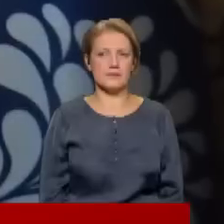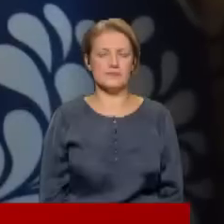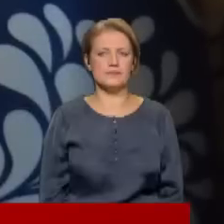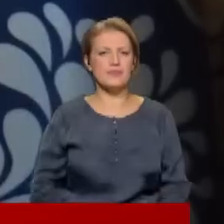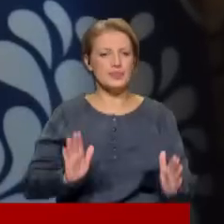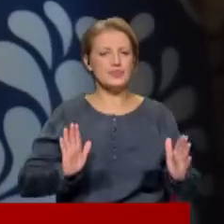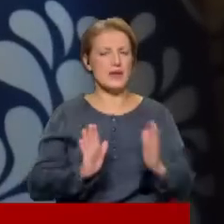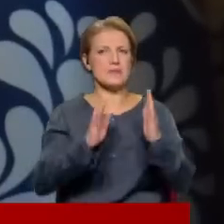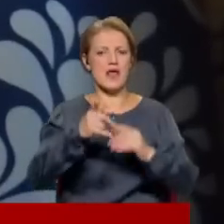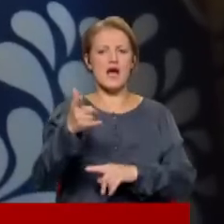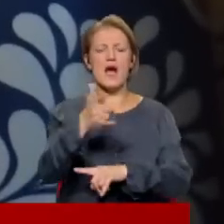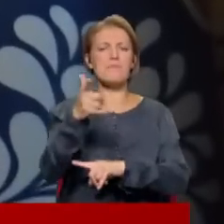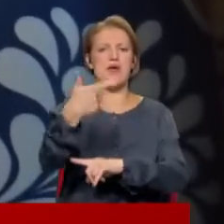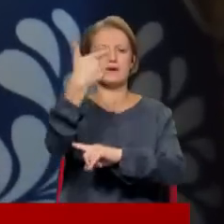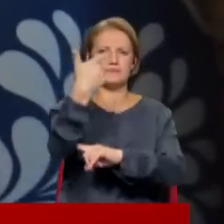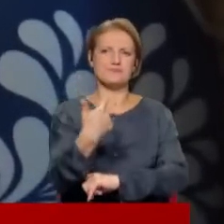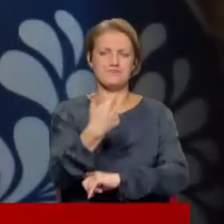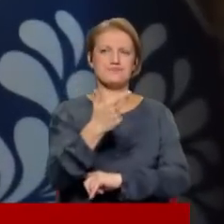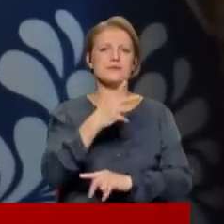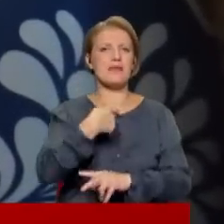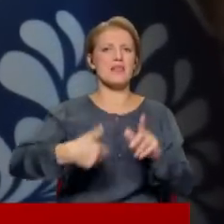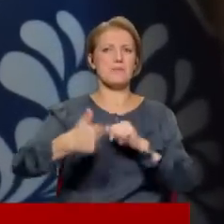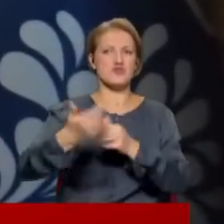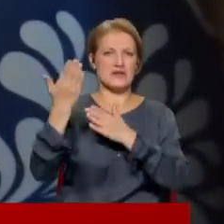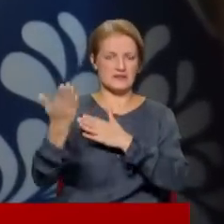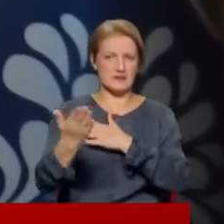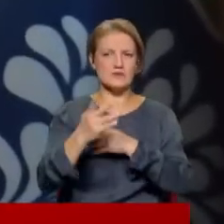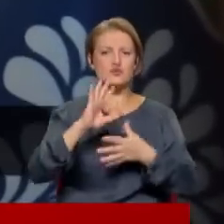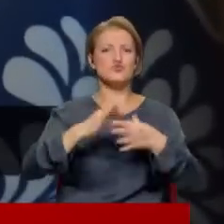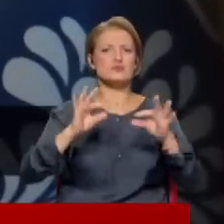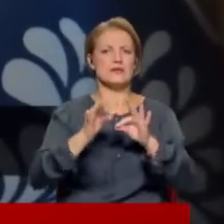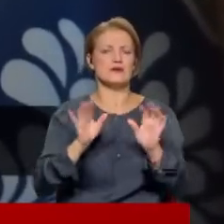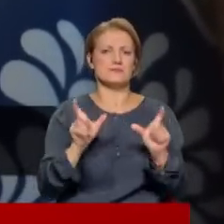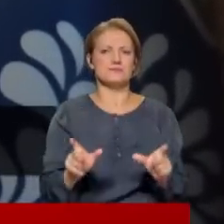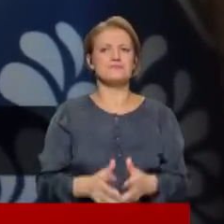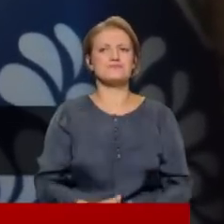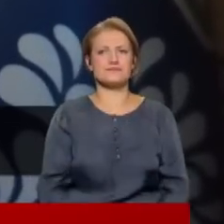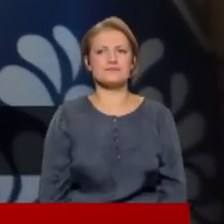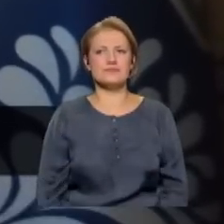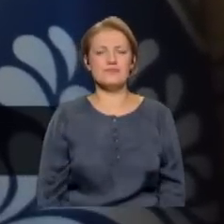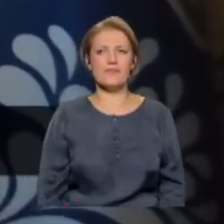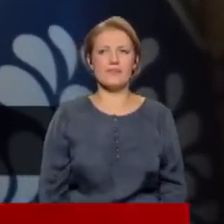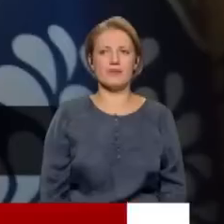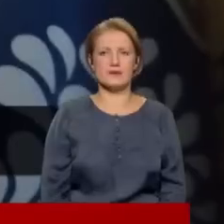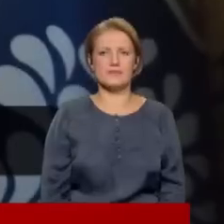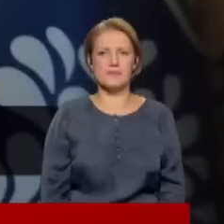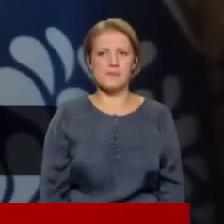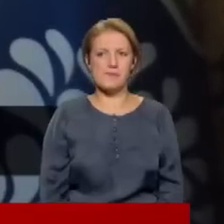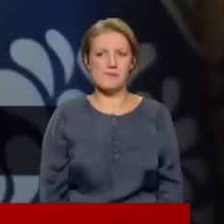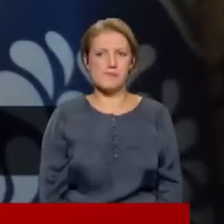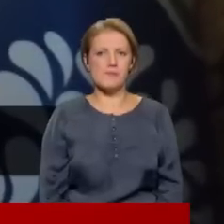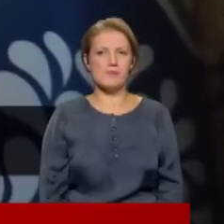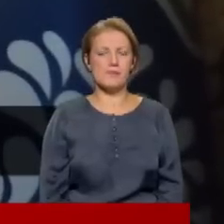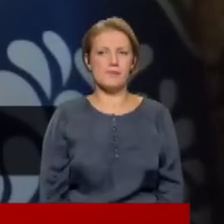değil. Tepkiler üzerine kamera karşısına geçen Sandıklı Belediye Başkanı sözlerini savundu. Bizim etkinliklerimizde asla bu düşünceye sahip